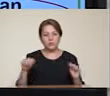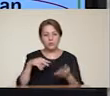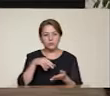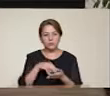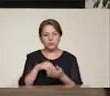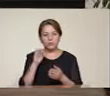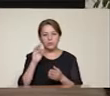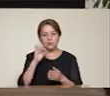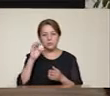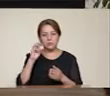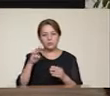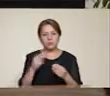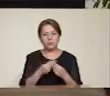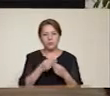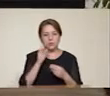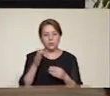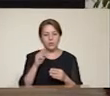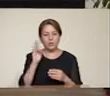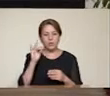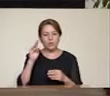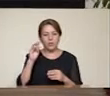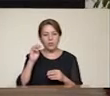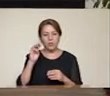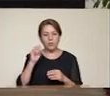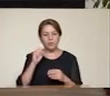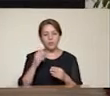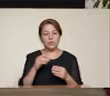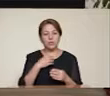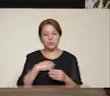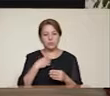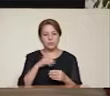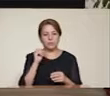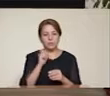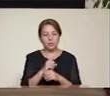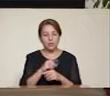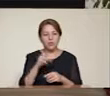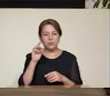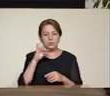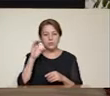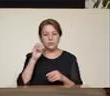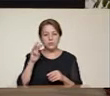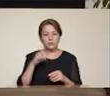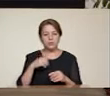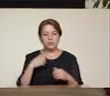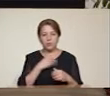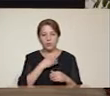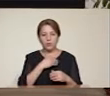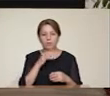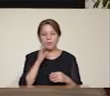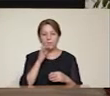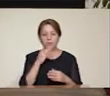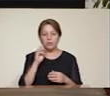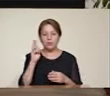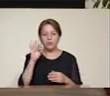bo'limdir. Kinematikaning asosiy vazifalari jismning istalgan vaqtda koordinatlarning qaysi